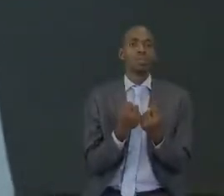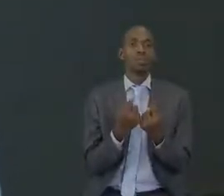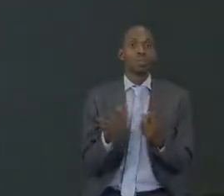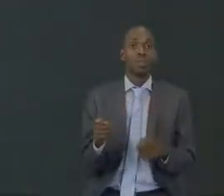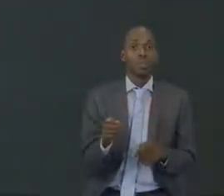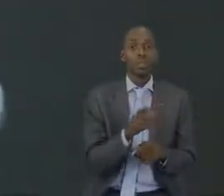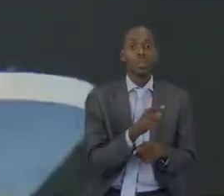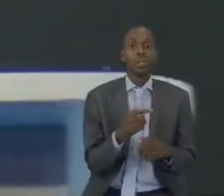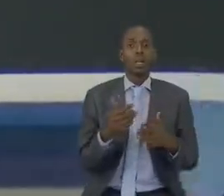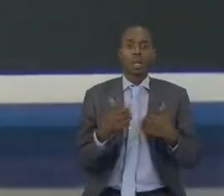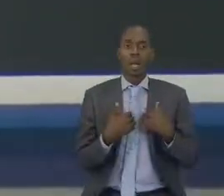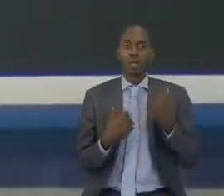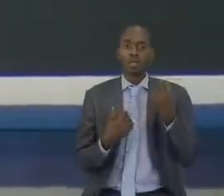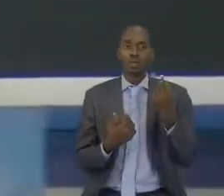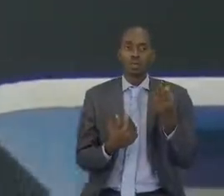Ils avaient 12 tribus.